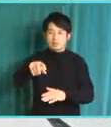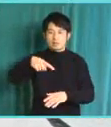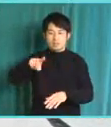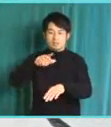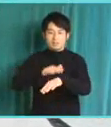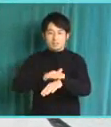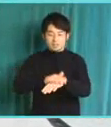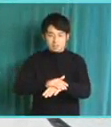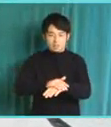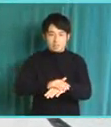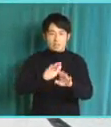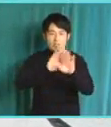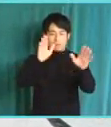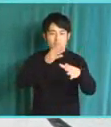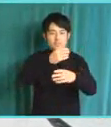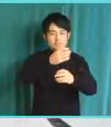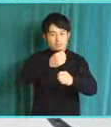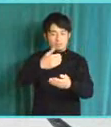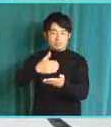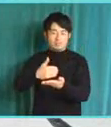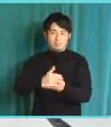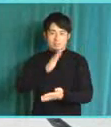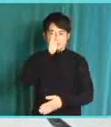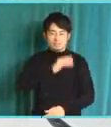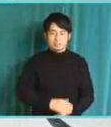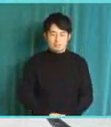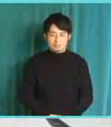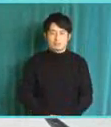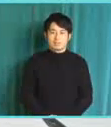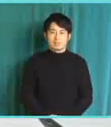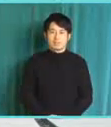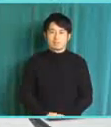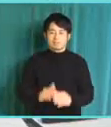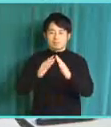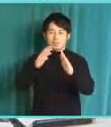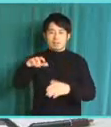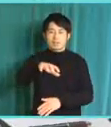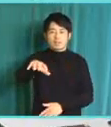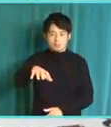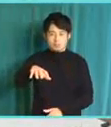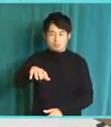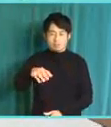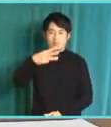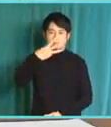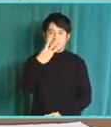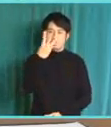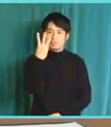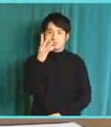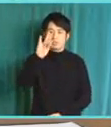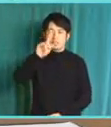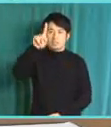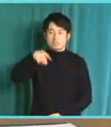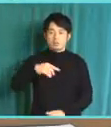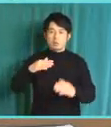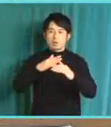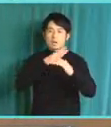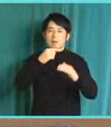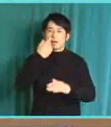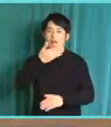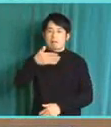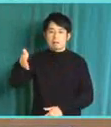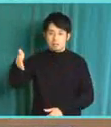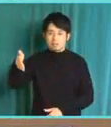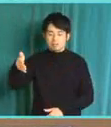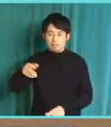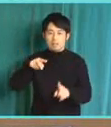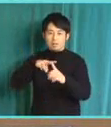セス方法と日程を教えてください。 はい、初泳ぎ会場となります御幸の浜会館は、小